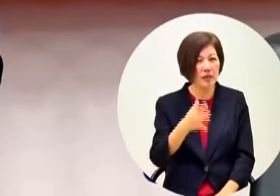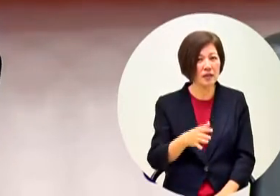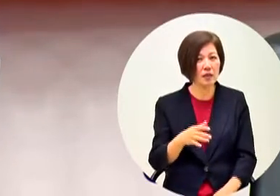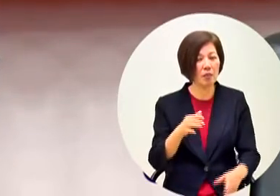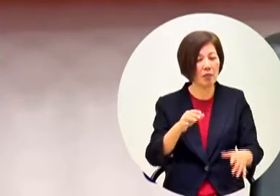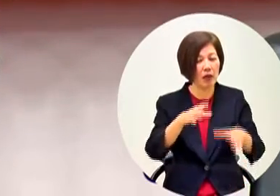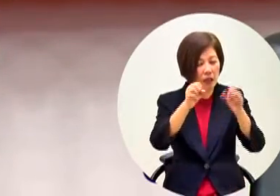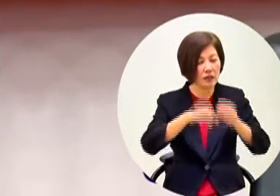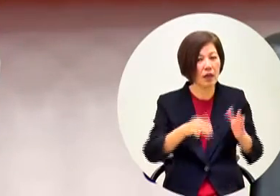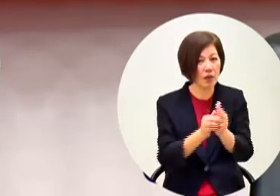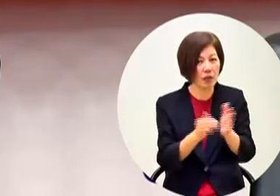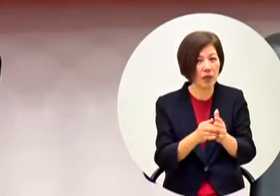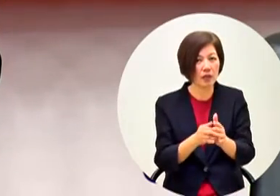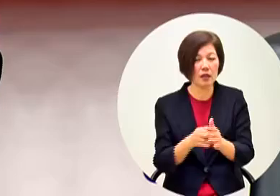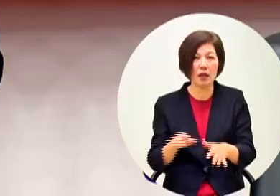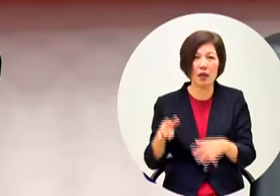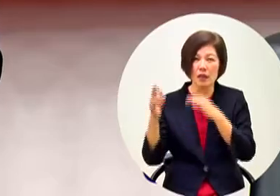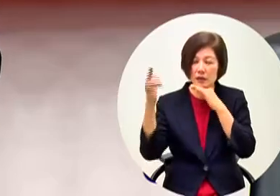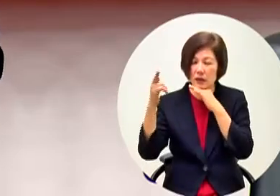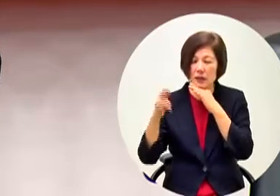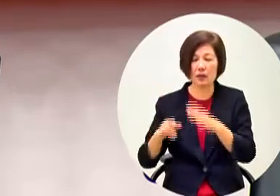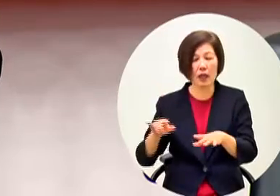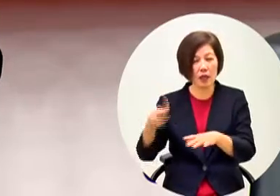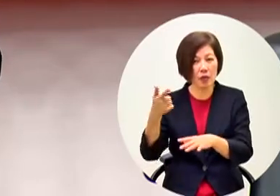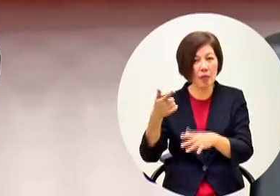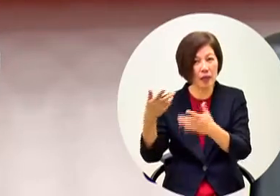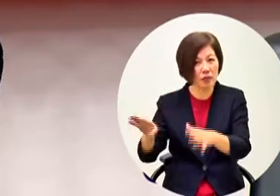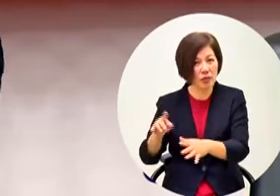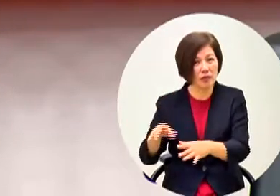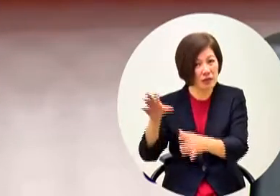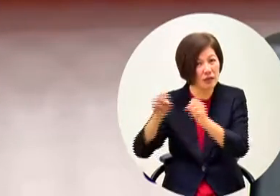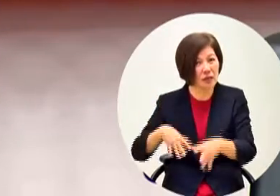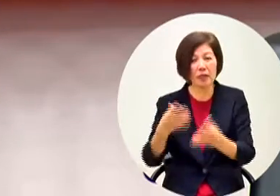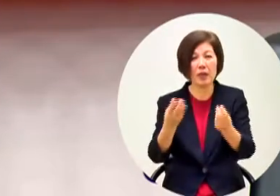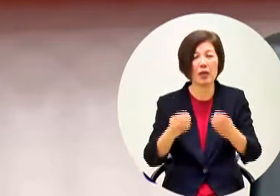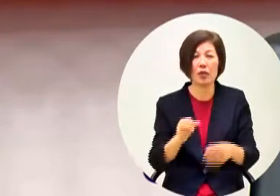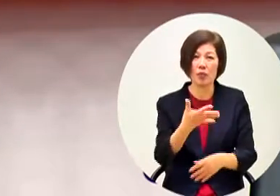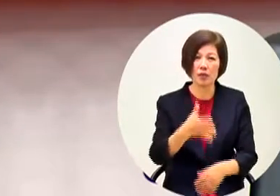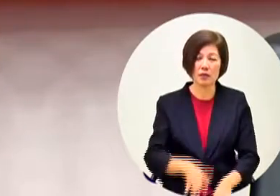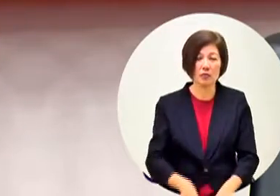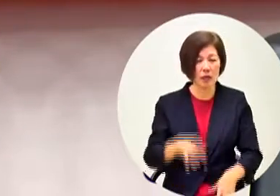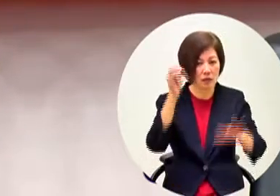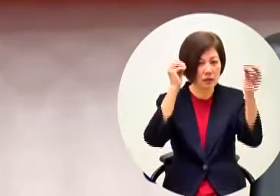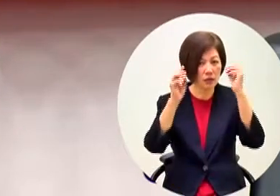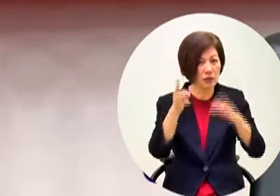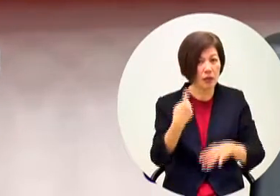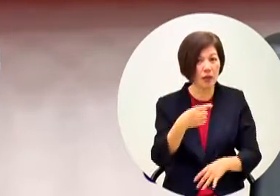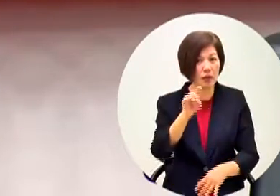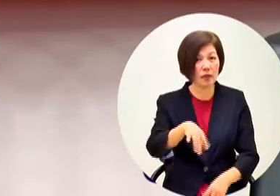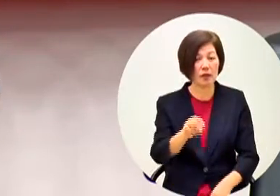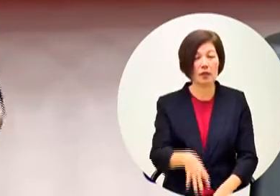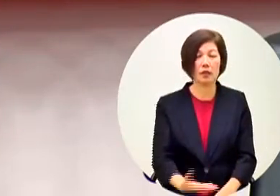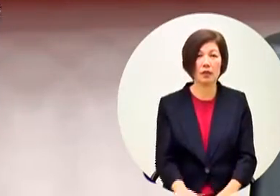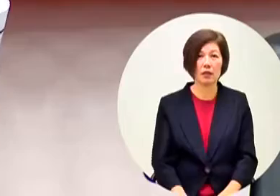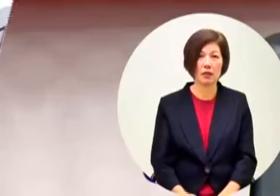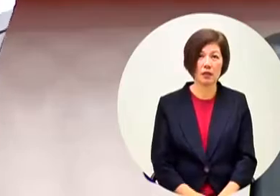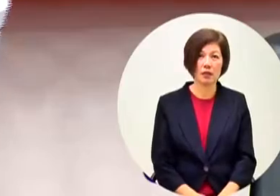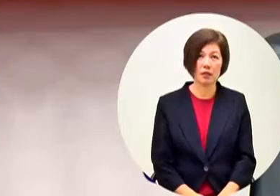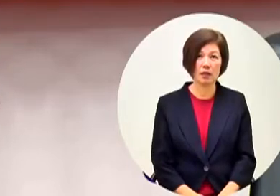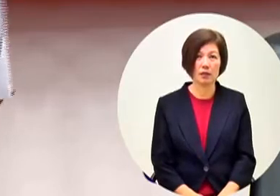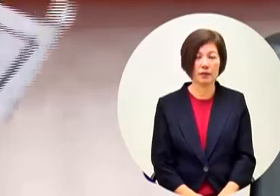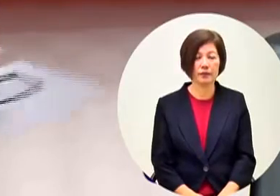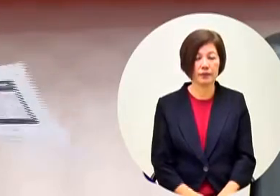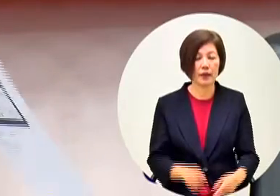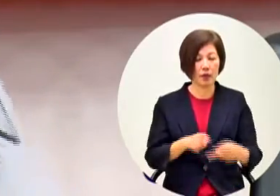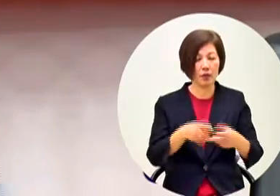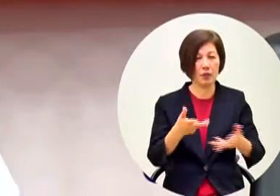拆除的658件先去拆除？这样处理的原则，它的资讯来源到底是什么？是不是请吴局长回答？ 请公务